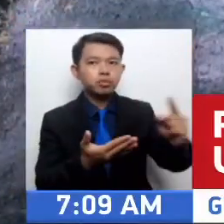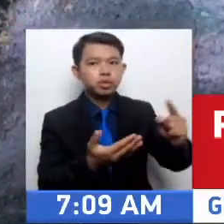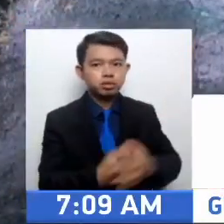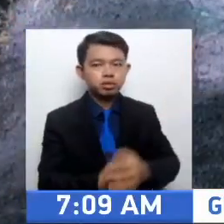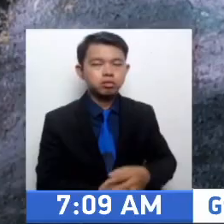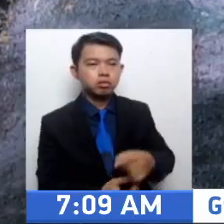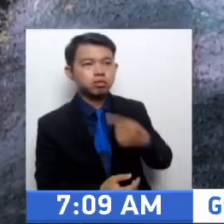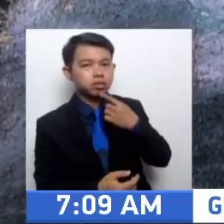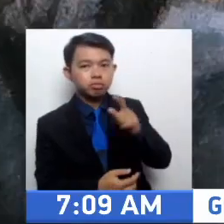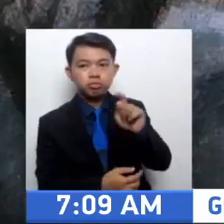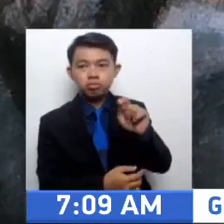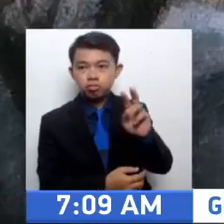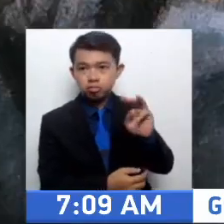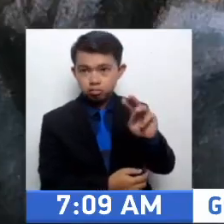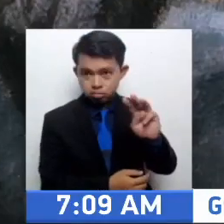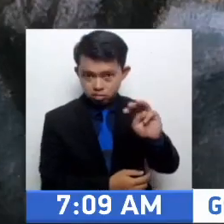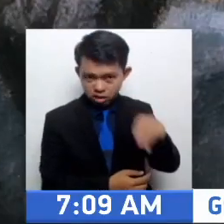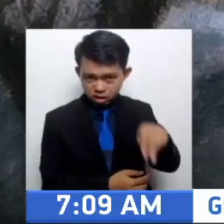kanya.